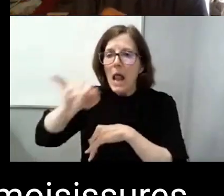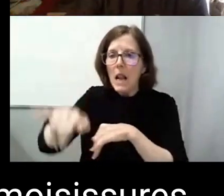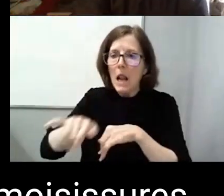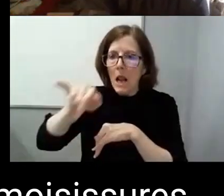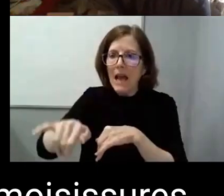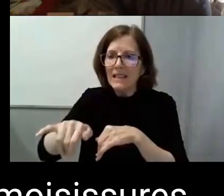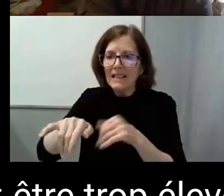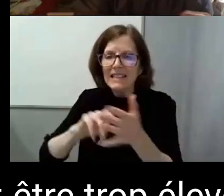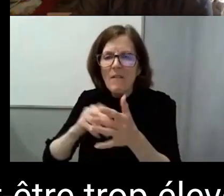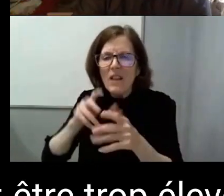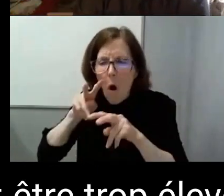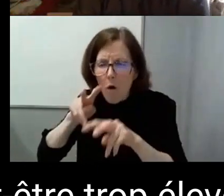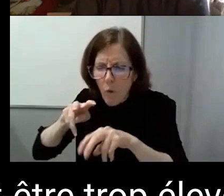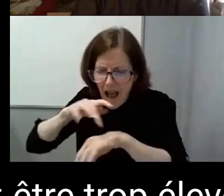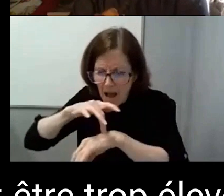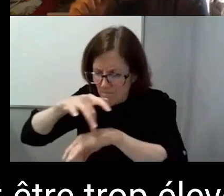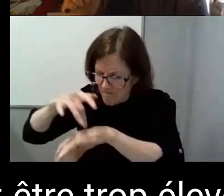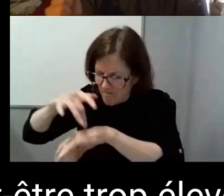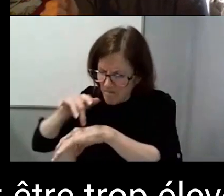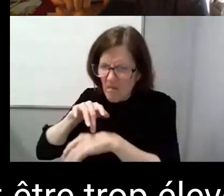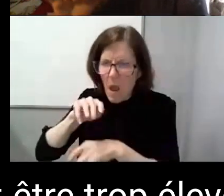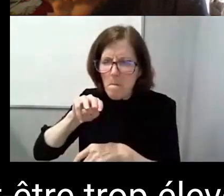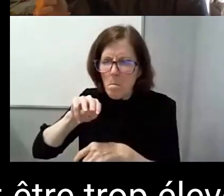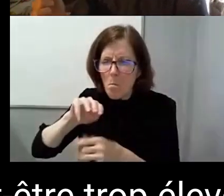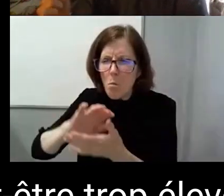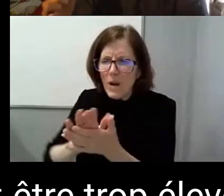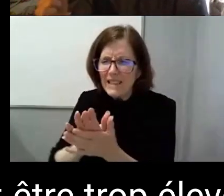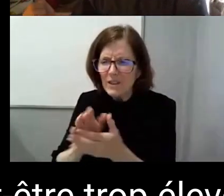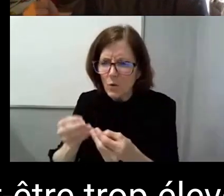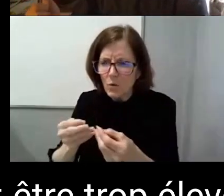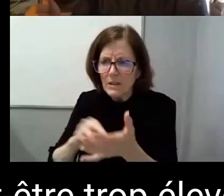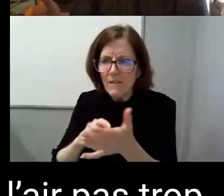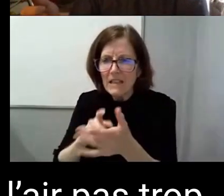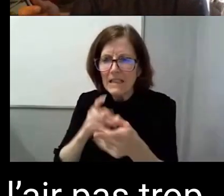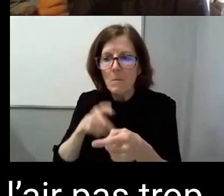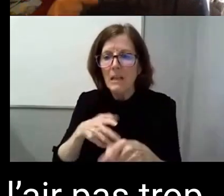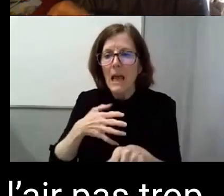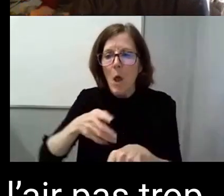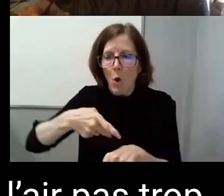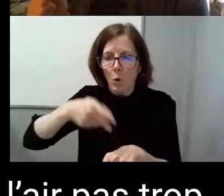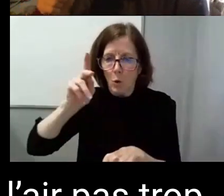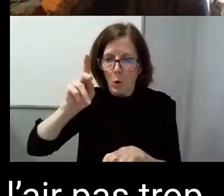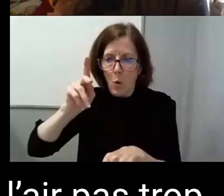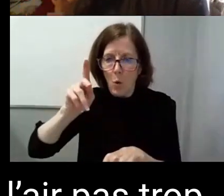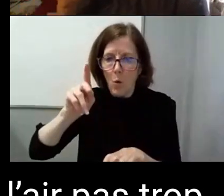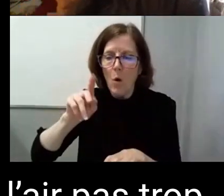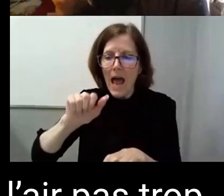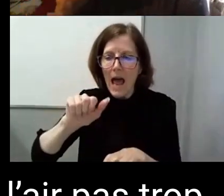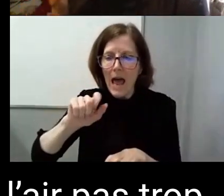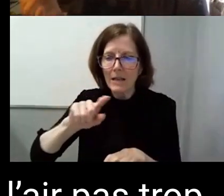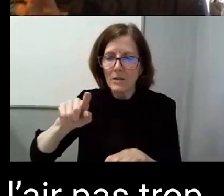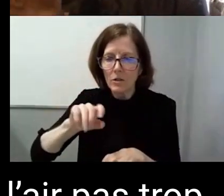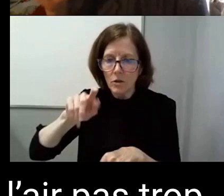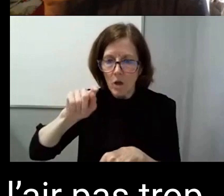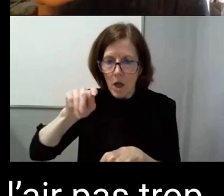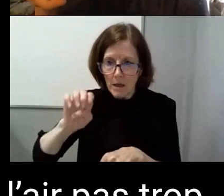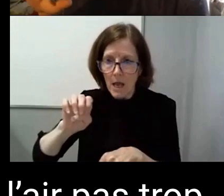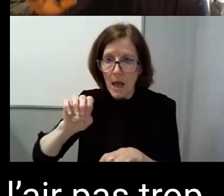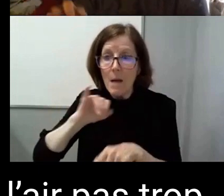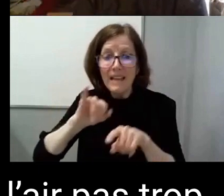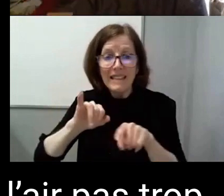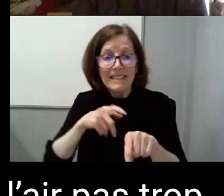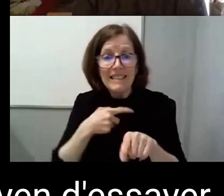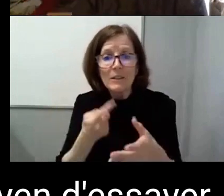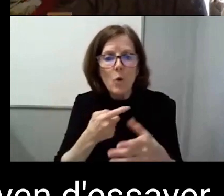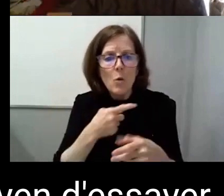des moisissures. Ça veut dire qu'il y a un taux d'azote qui est peut-être trop élevé. Mais tout ce qui s'assèche sans moisir, qui a